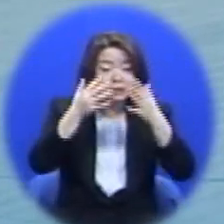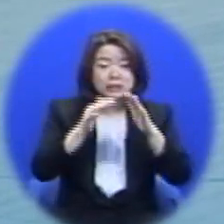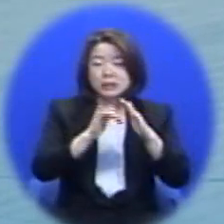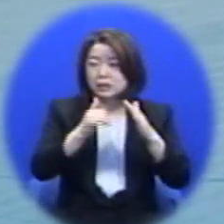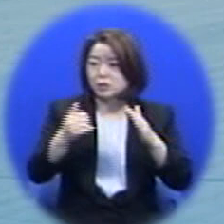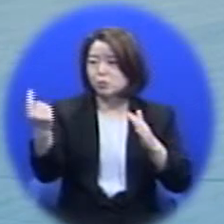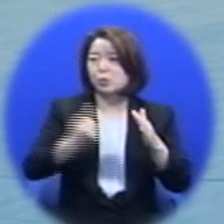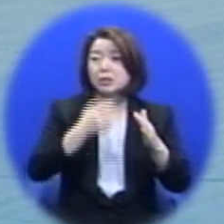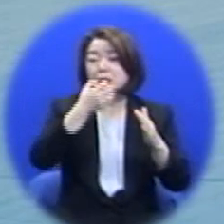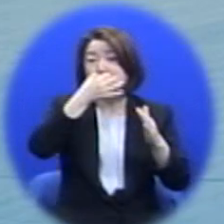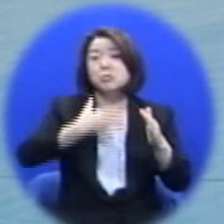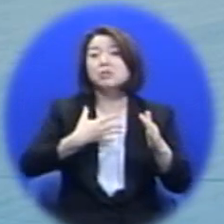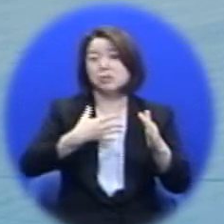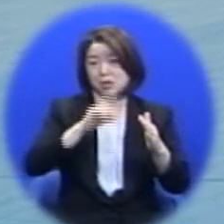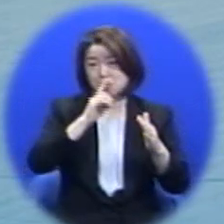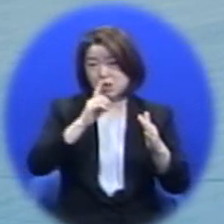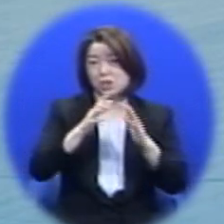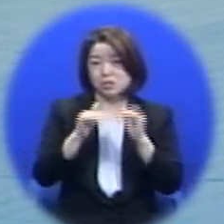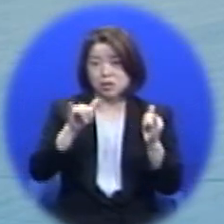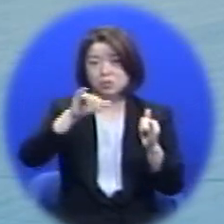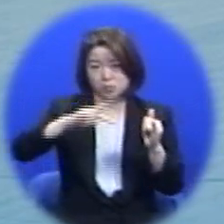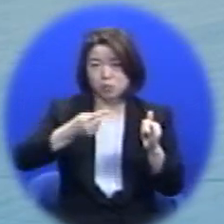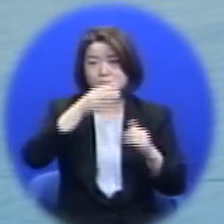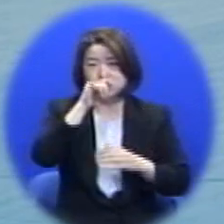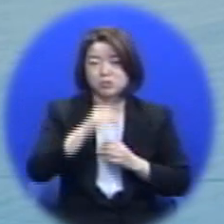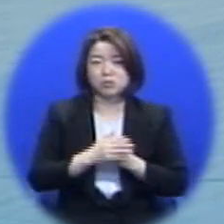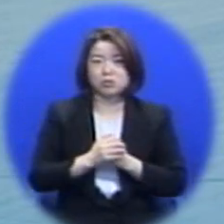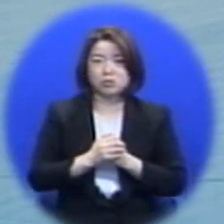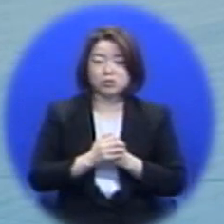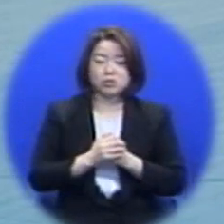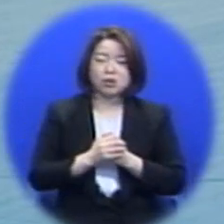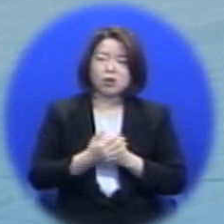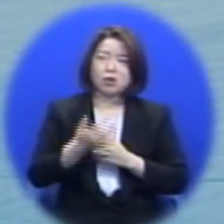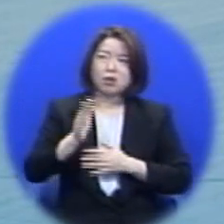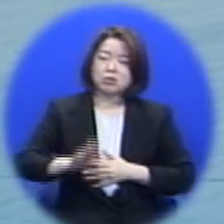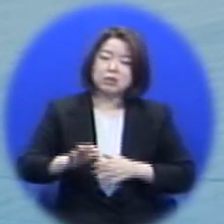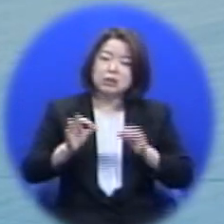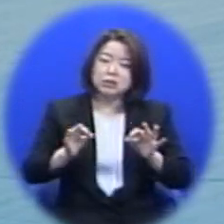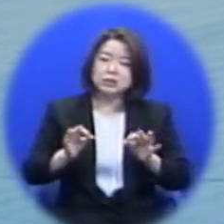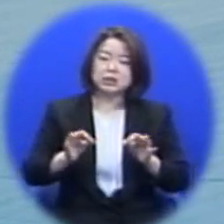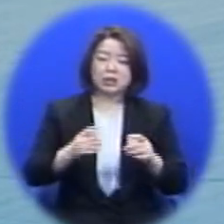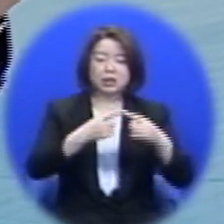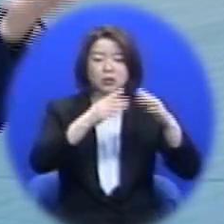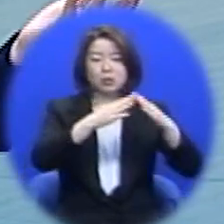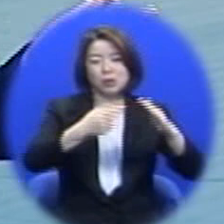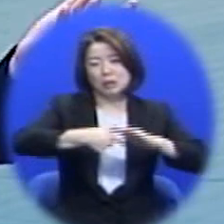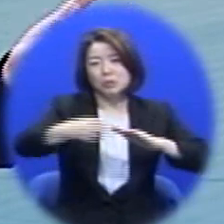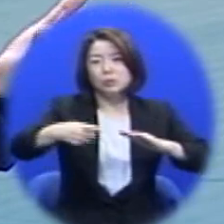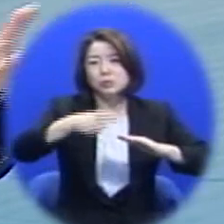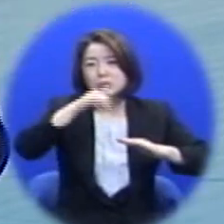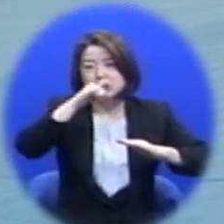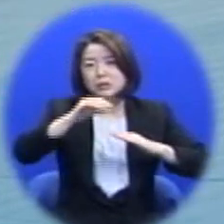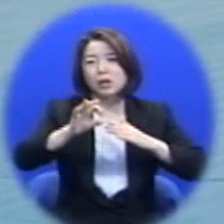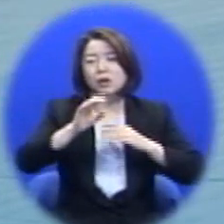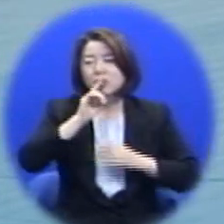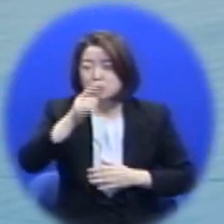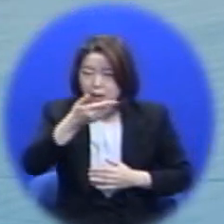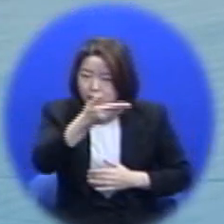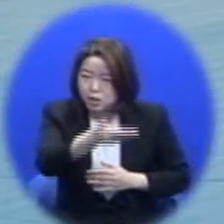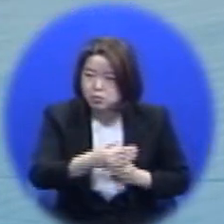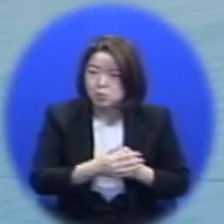그런 분들도 있었어요. 이제 교회에 도둑 맞았다 그러면 얼마나 말들은 또 많을까.